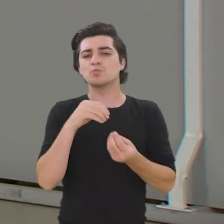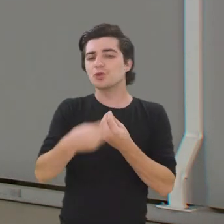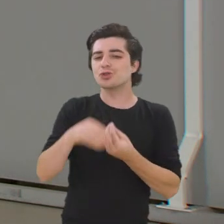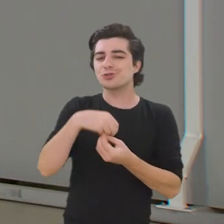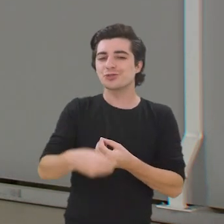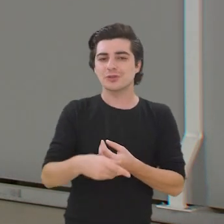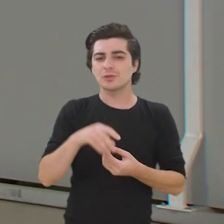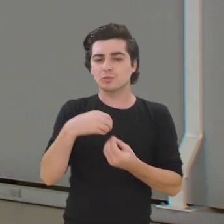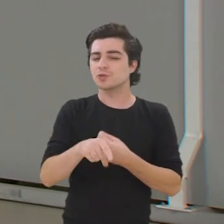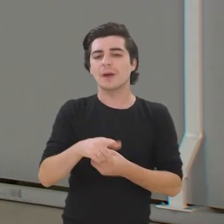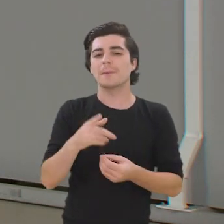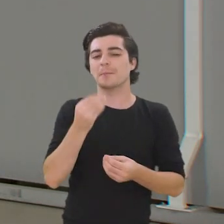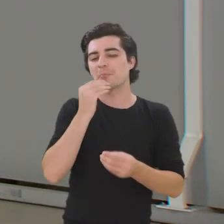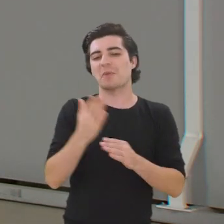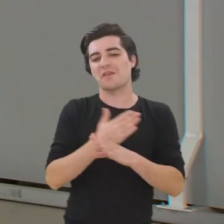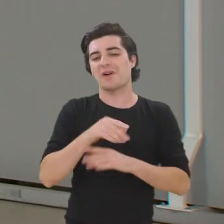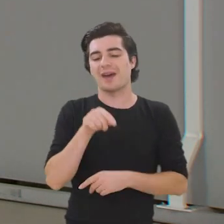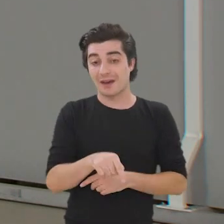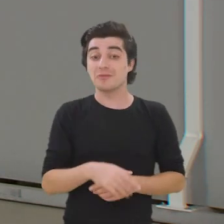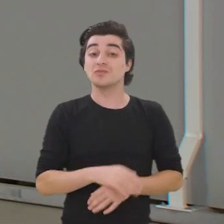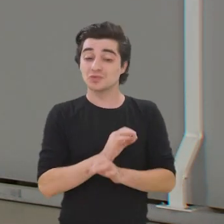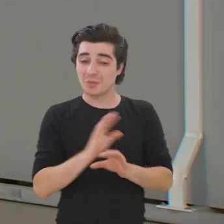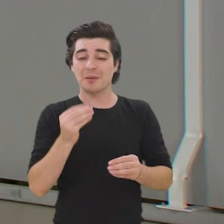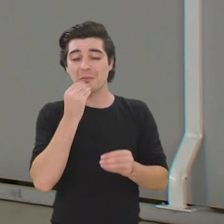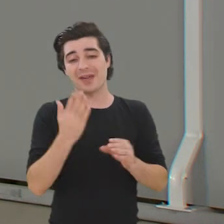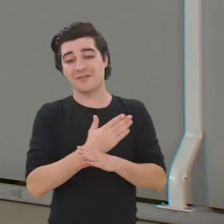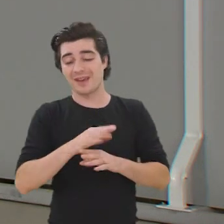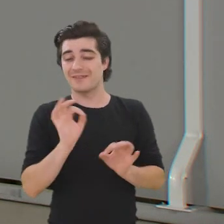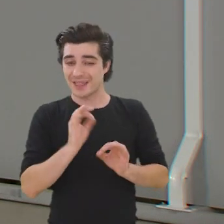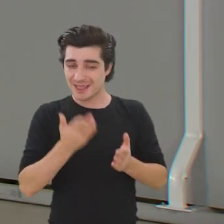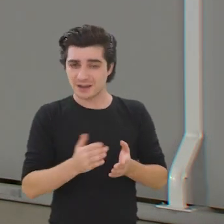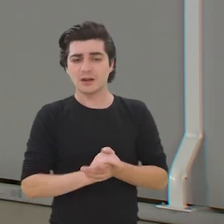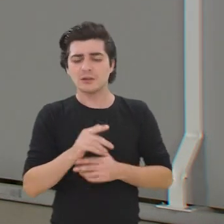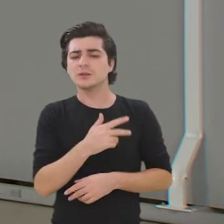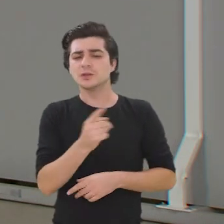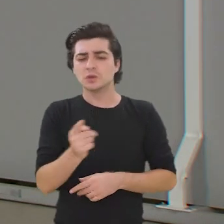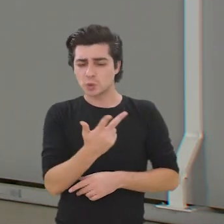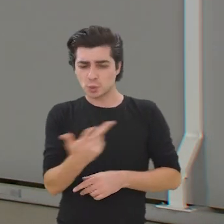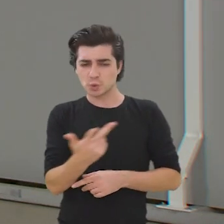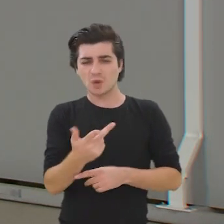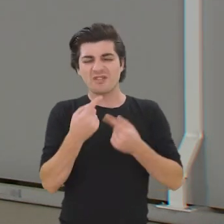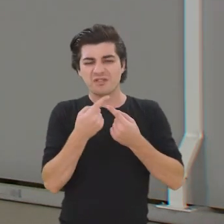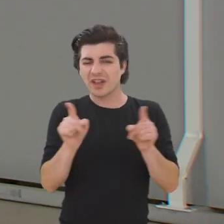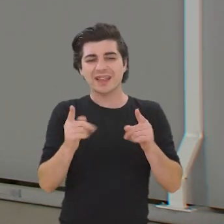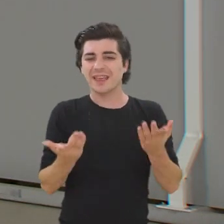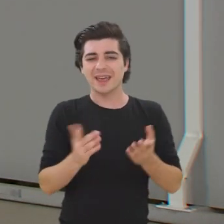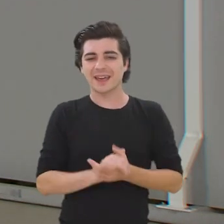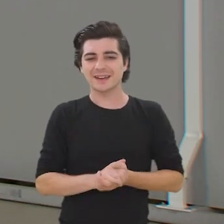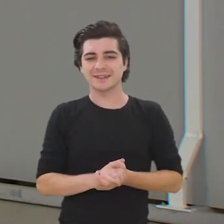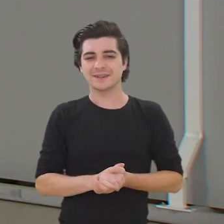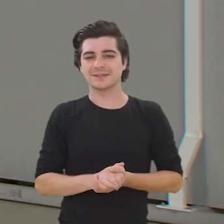Muz bir meyvedir. Süpersin. Muz da bir meyvedir. Peki sence bunlardan hangisi farklı